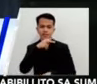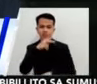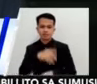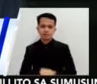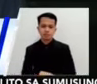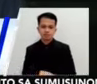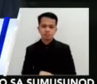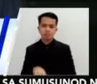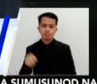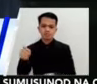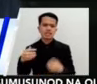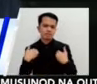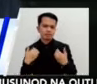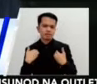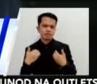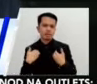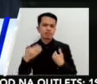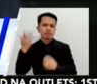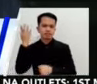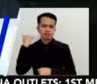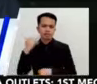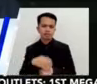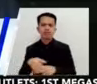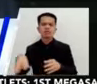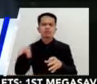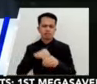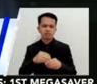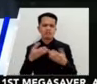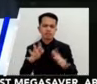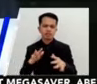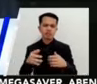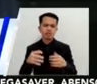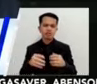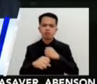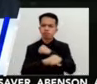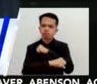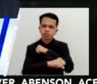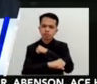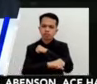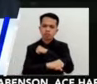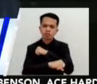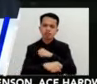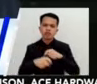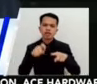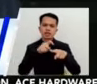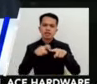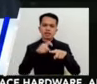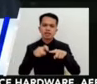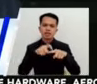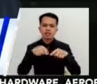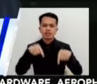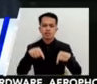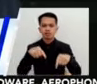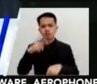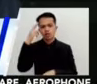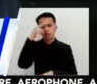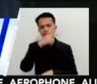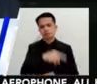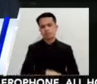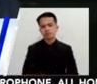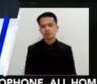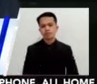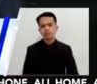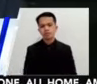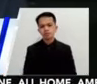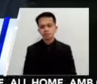De Edad Pa Lamang ah involved na siya sa mga ano pagnanakaw ng mga kuryente dito sa bahay ng kaina so Labas Masok